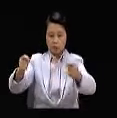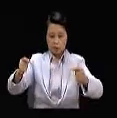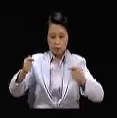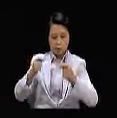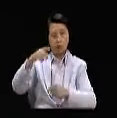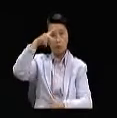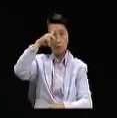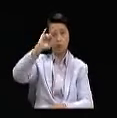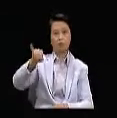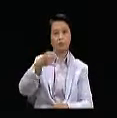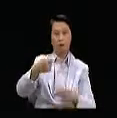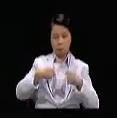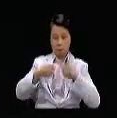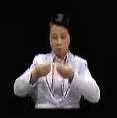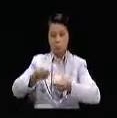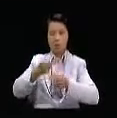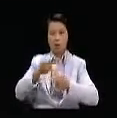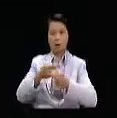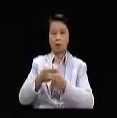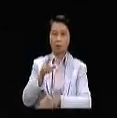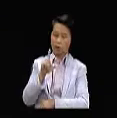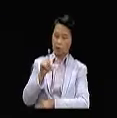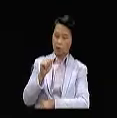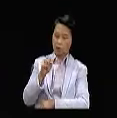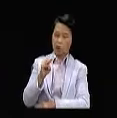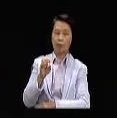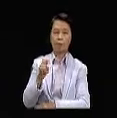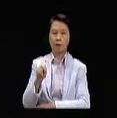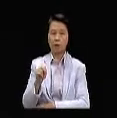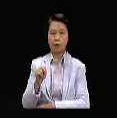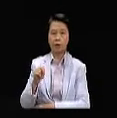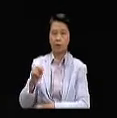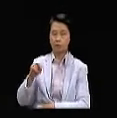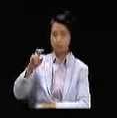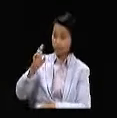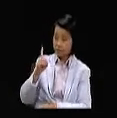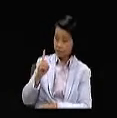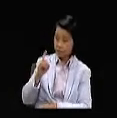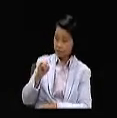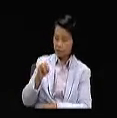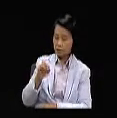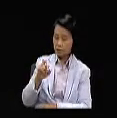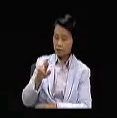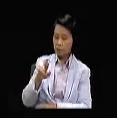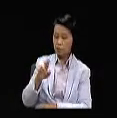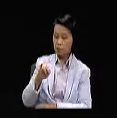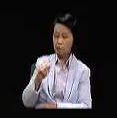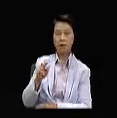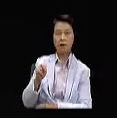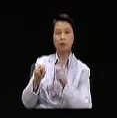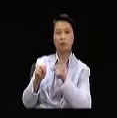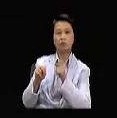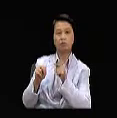Putrajaya saya namun kan laman dirian hijau Putrajaya diri ane masukin pokok lah dirian